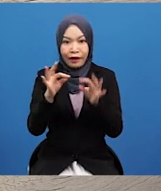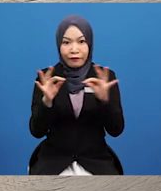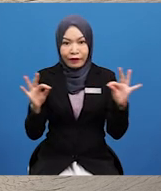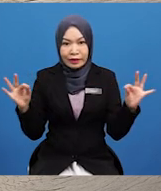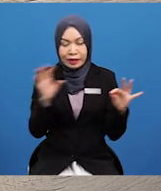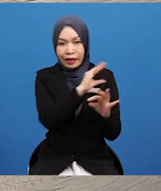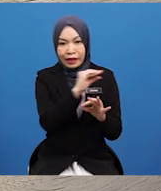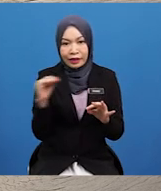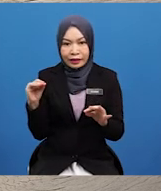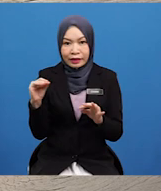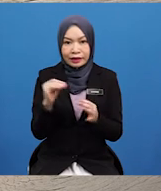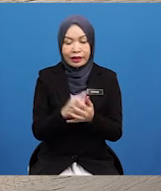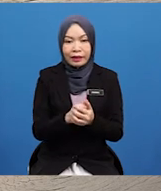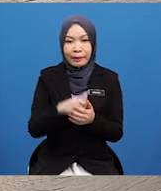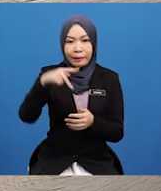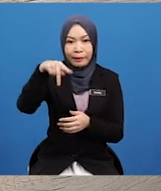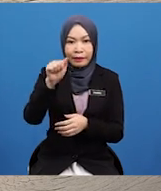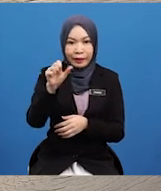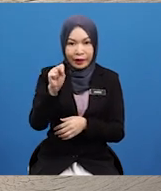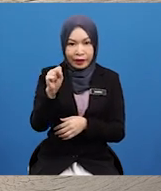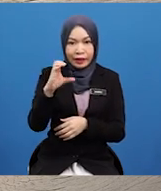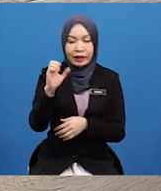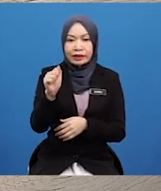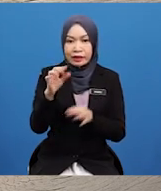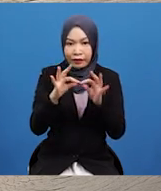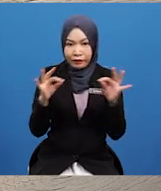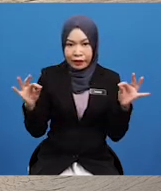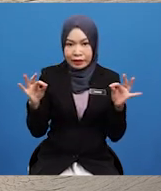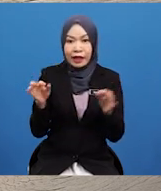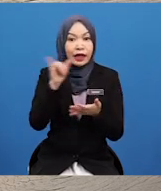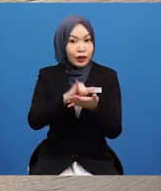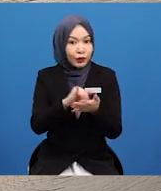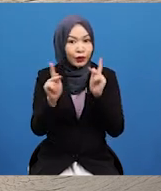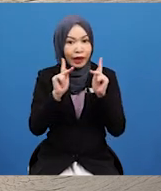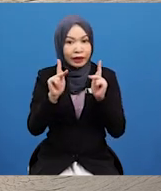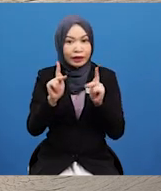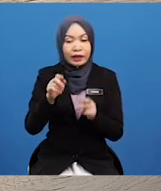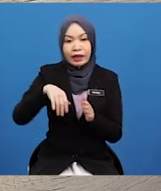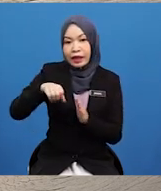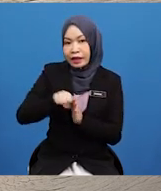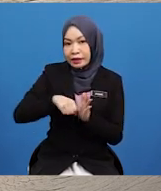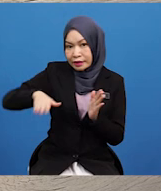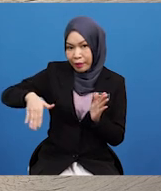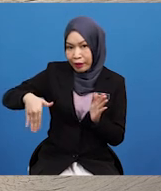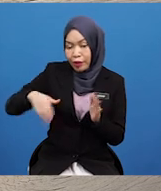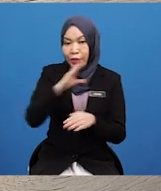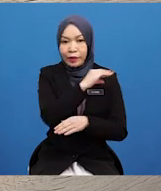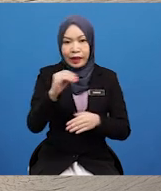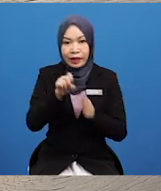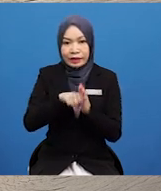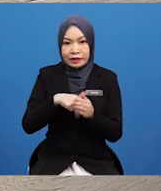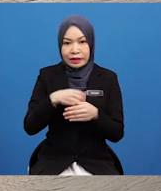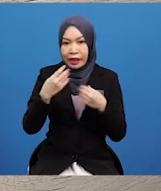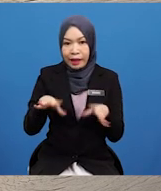yang bermaksud kata yang digunakan sebelum atau selepas frasa. Fokus utama